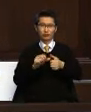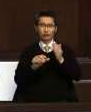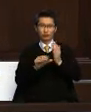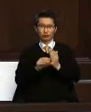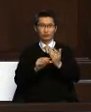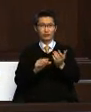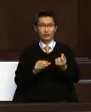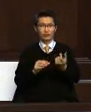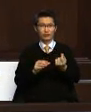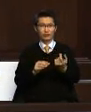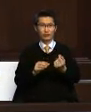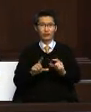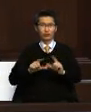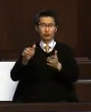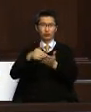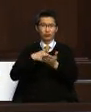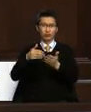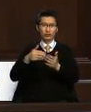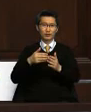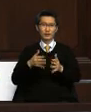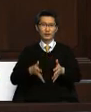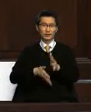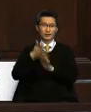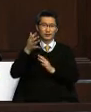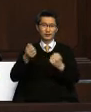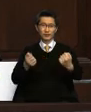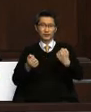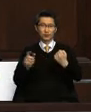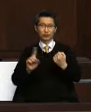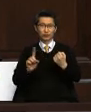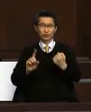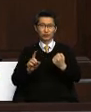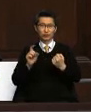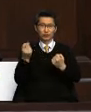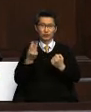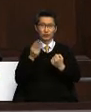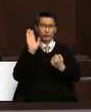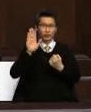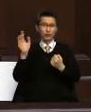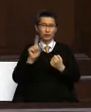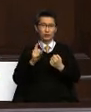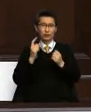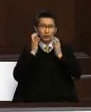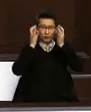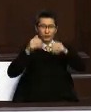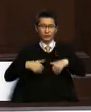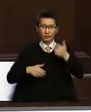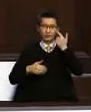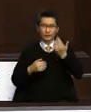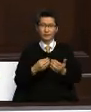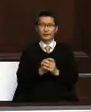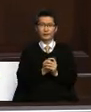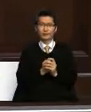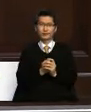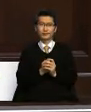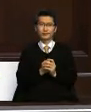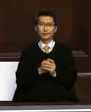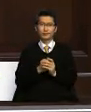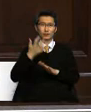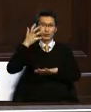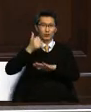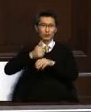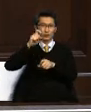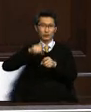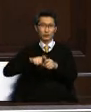할 텐데, 동두천시의 경쟁력은 무엇이고, 또 향후 어떤 노력이 필요한지 말씀 부탁드리겠습니다.